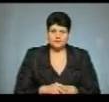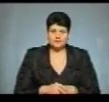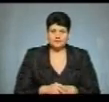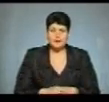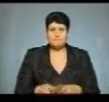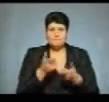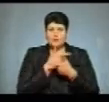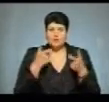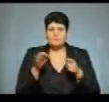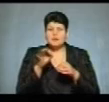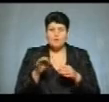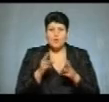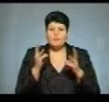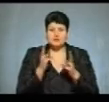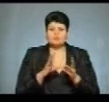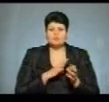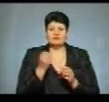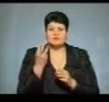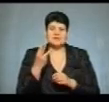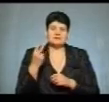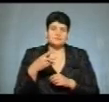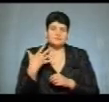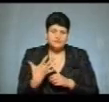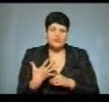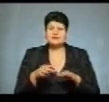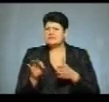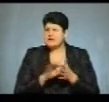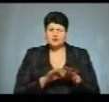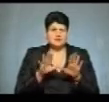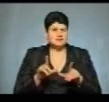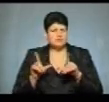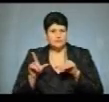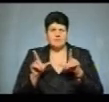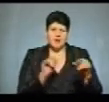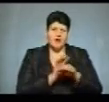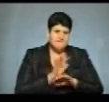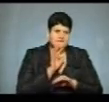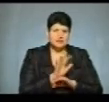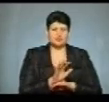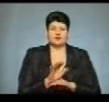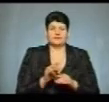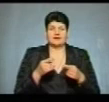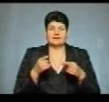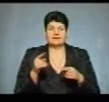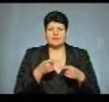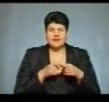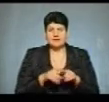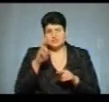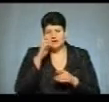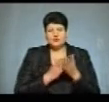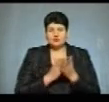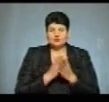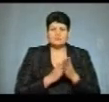про пожежу тролейбуса надійшло о 13:35. Одразу до місця події було направлено особовий склад та техніка Державної служби України з